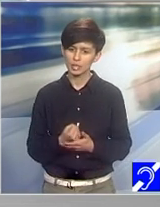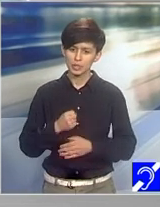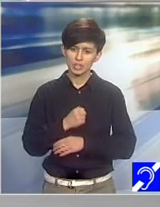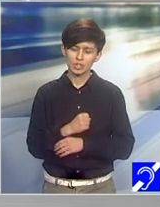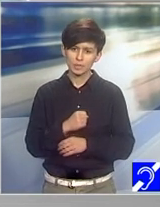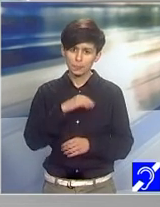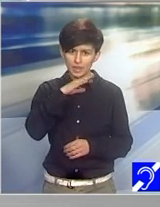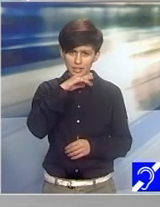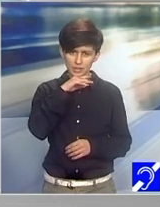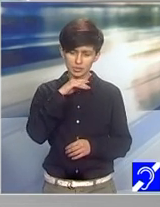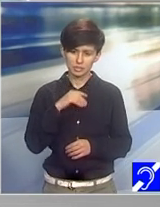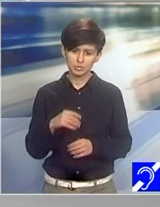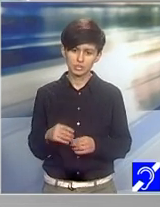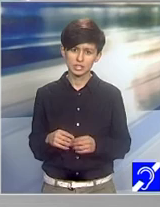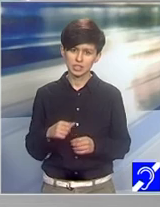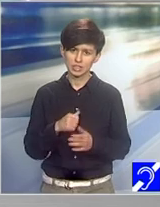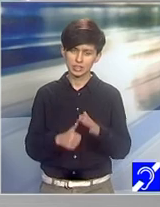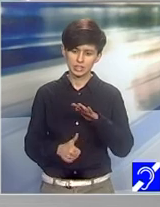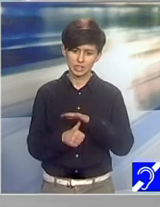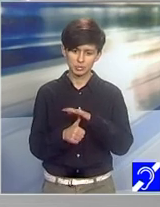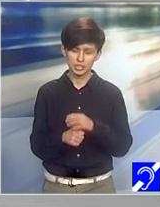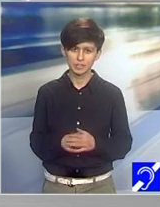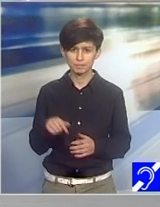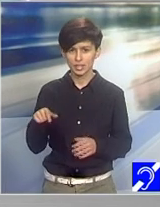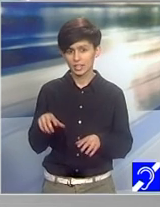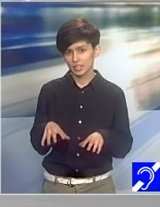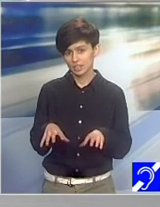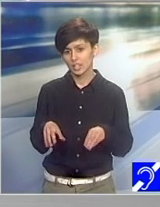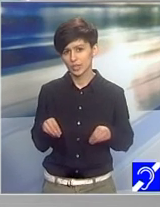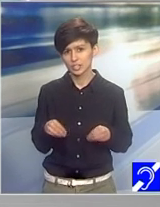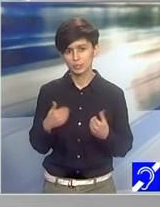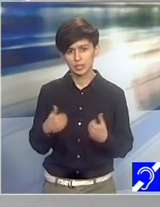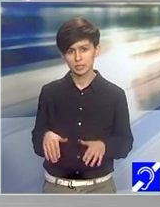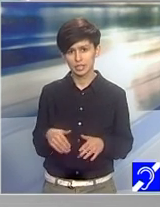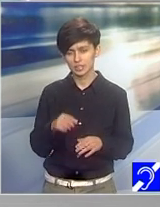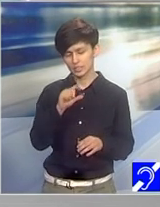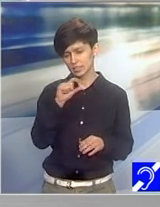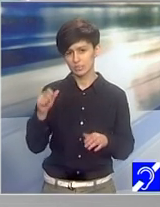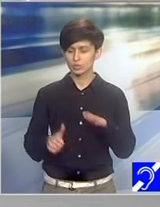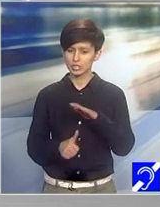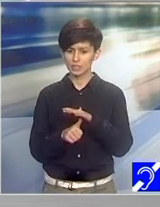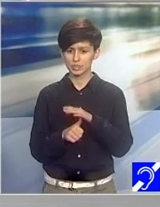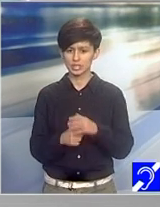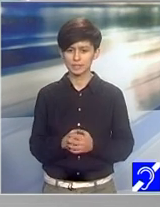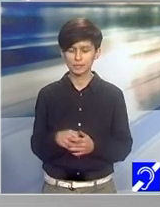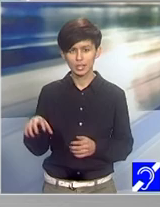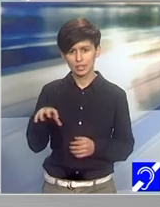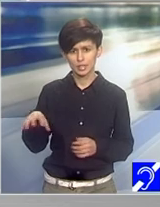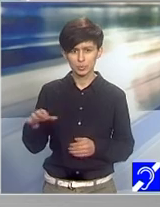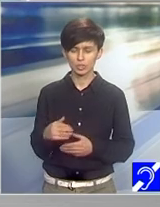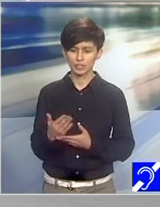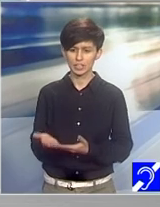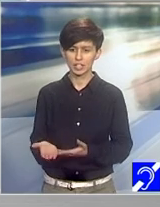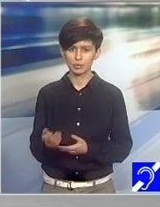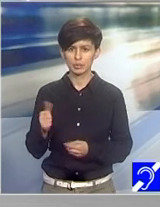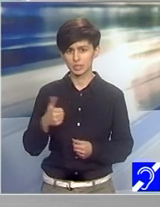capitală pentru cele două principale. Iată, au acceptat să piardă statutul moldovenii, de capitală. Moldovenii au primit în să spunem, compensație